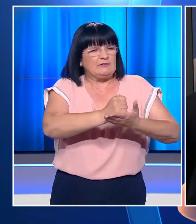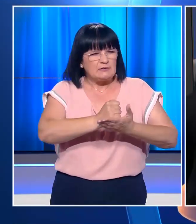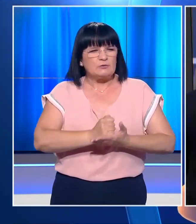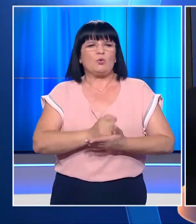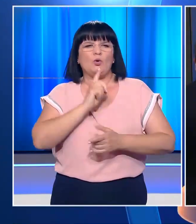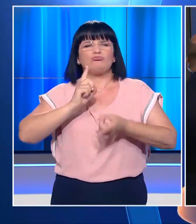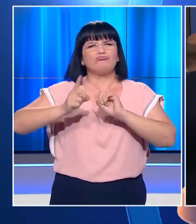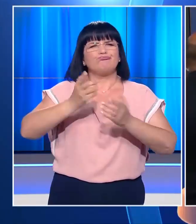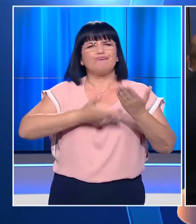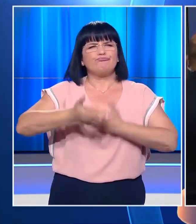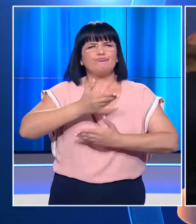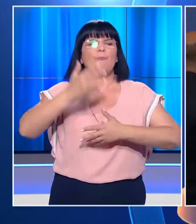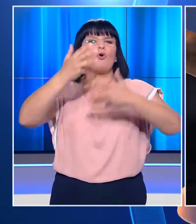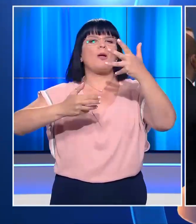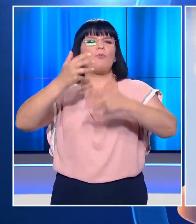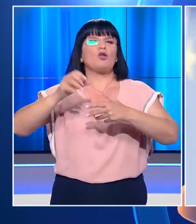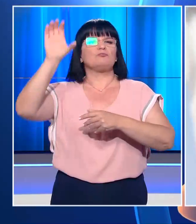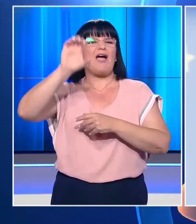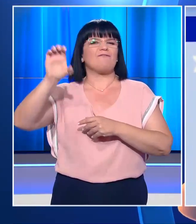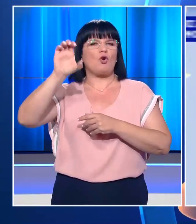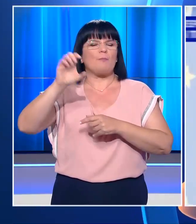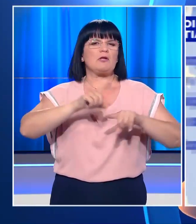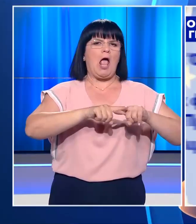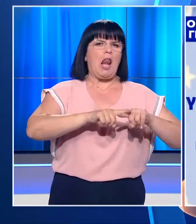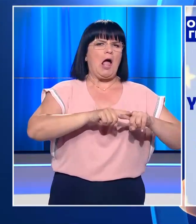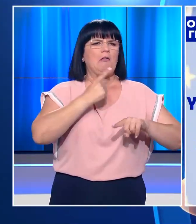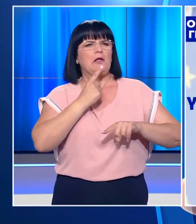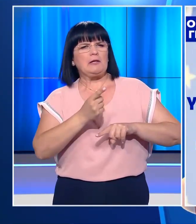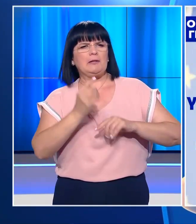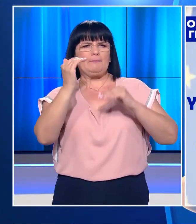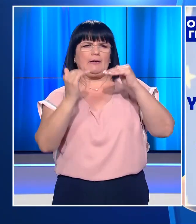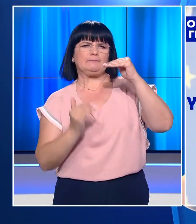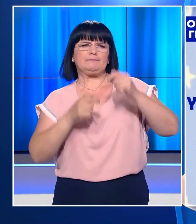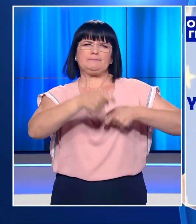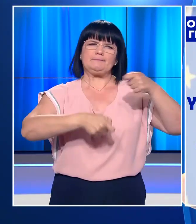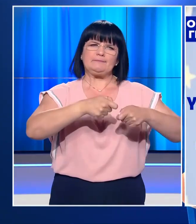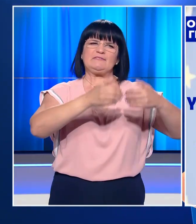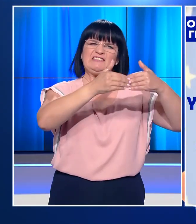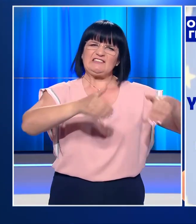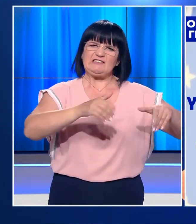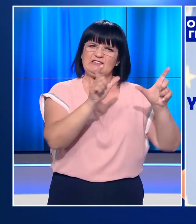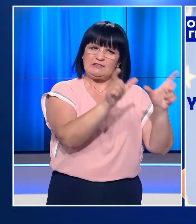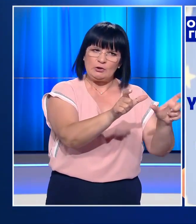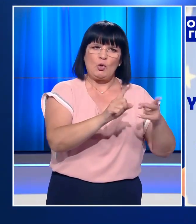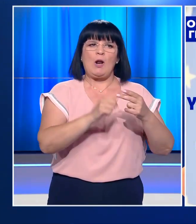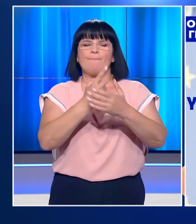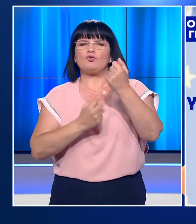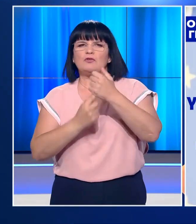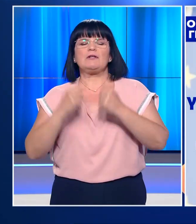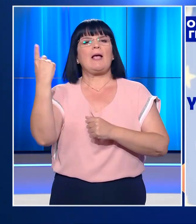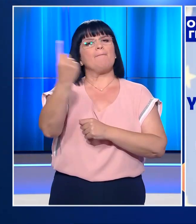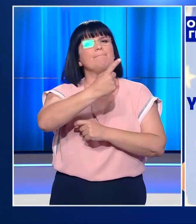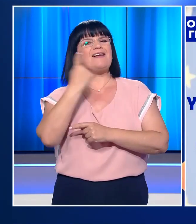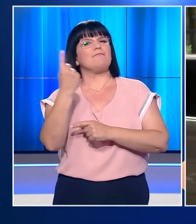είναι το παζάρι που γίνεται και για τον προϋπολογισμό της Ένωσης, με την Αθήνα να αντιτίθεται στις μειώσεις πόρων που διατίθεται για τη φύλαξη των συνόρων, το προσφυγικό και